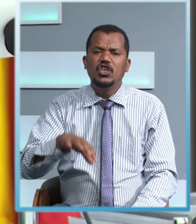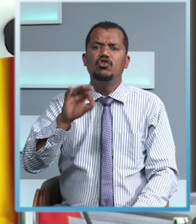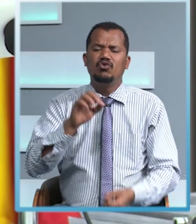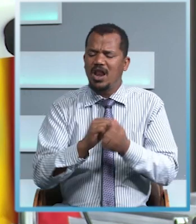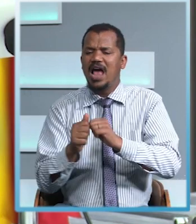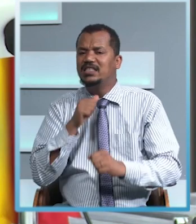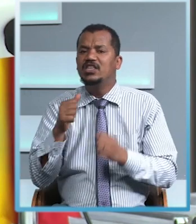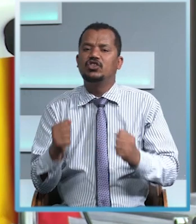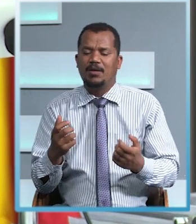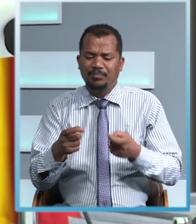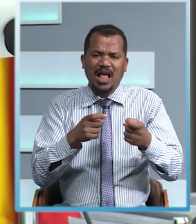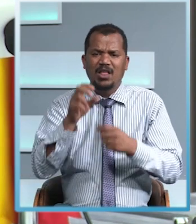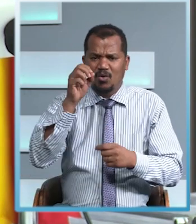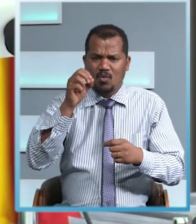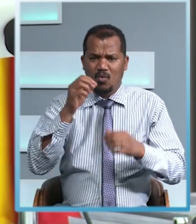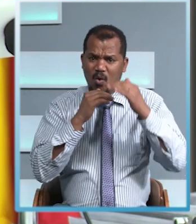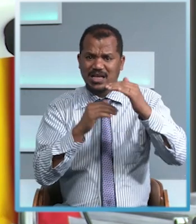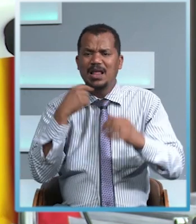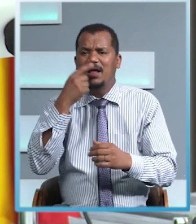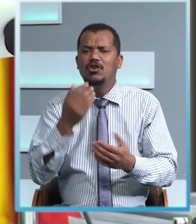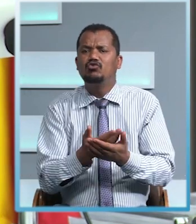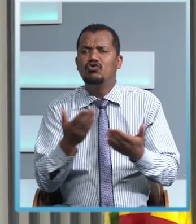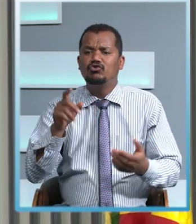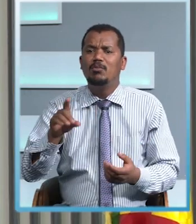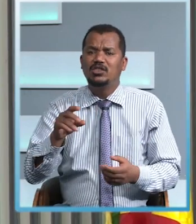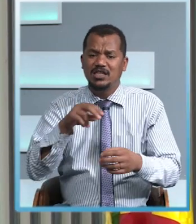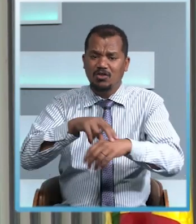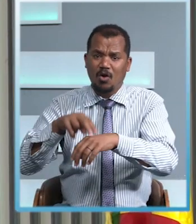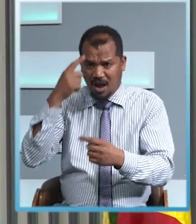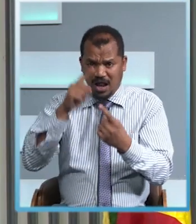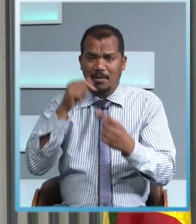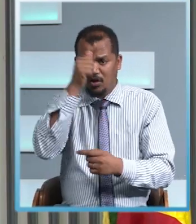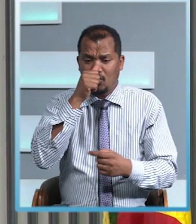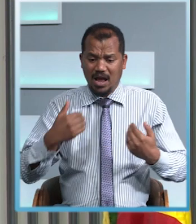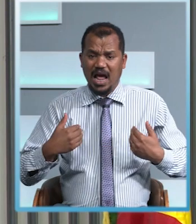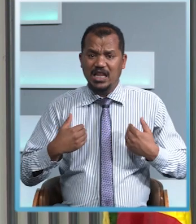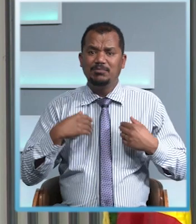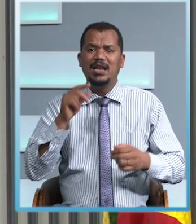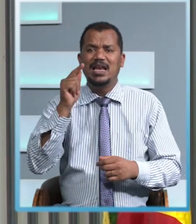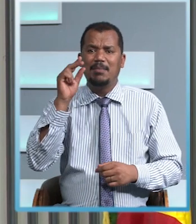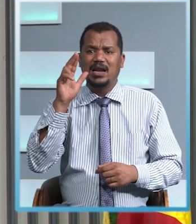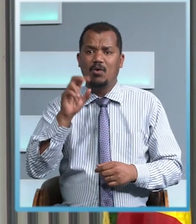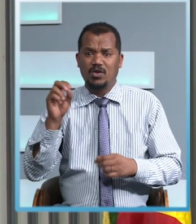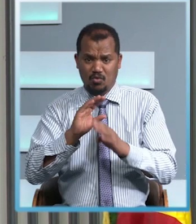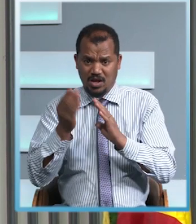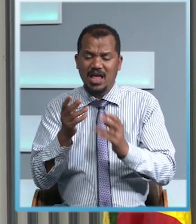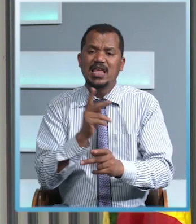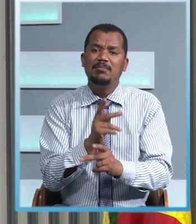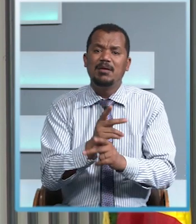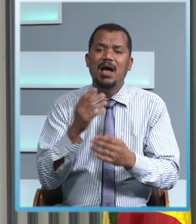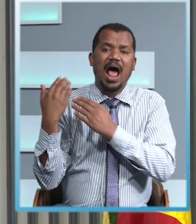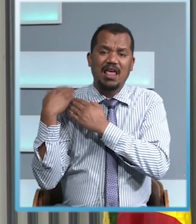ጭብጡን ላስቀይር ይችላል፣ ግኝቱን ላስቀይር ይችላል። የአስተዳደር ወሰንና የማንነት ጉዳዮች ኮሚሽን ከተቋቋመበት ዓላማና ኢትዮጵያ ካለችበት ነባራዊ ሁኔታ